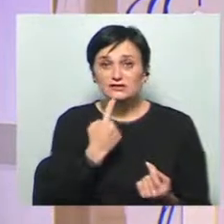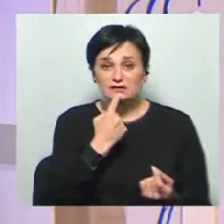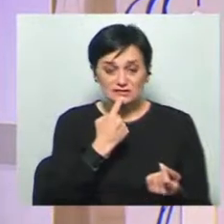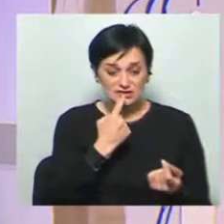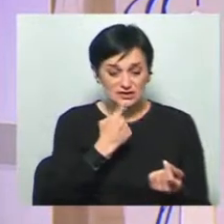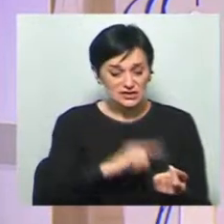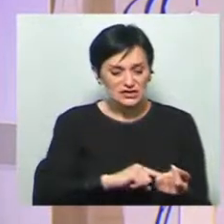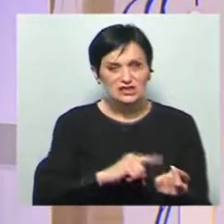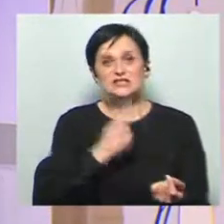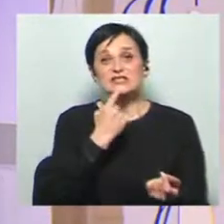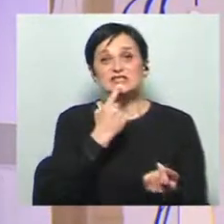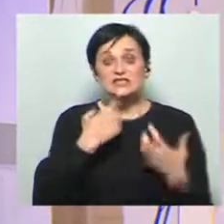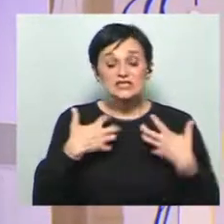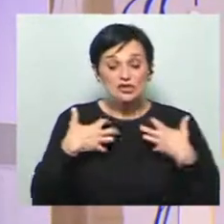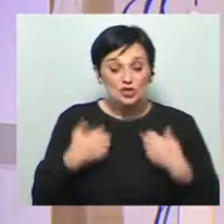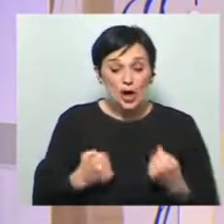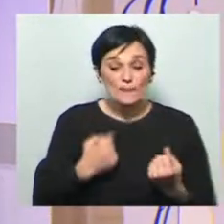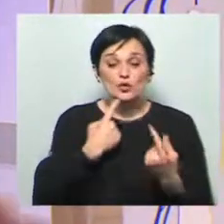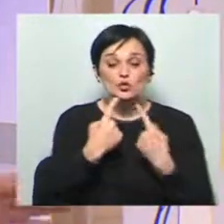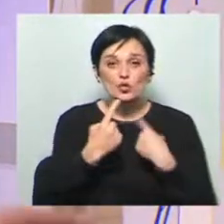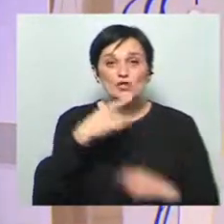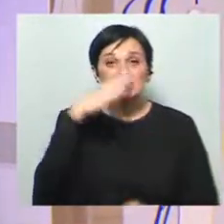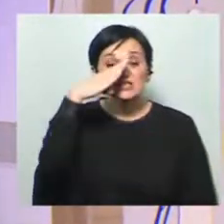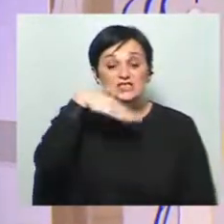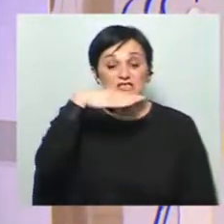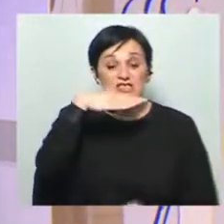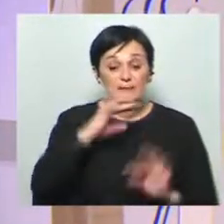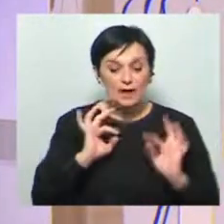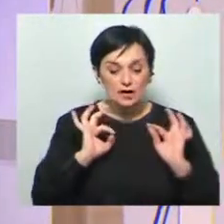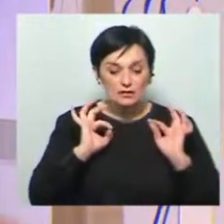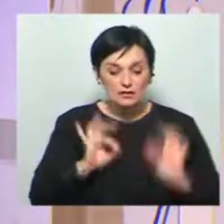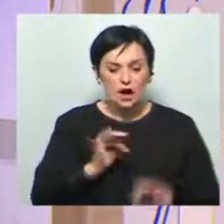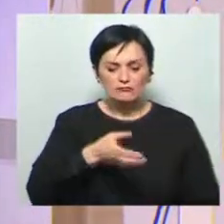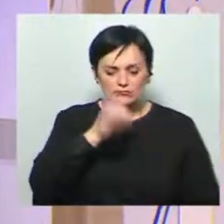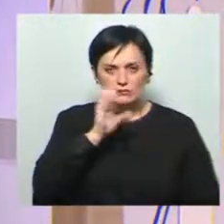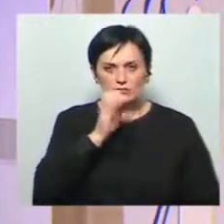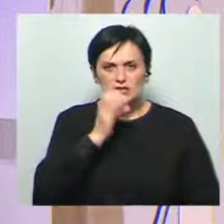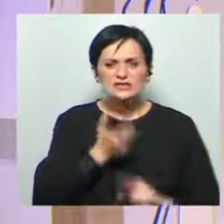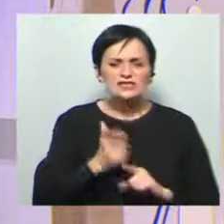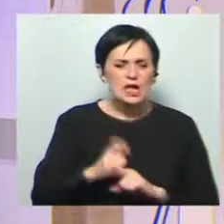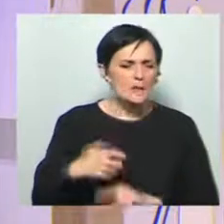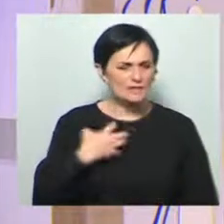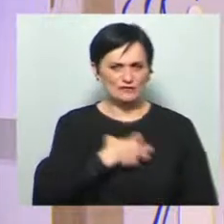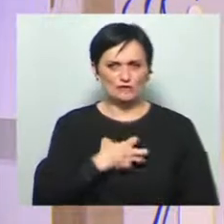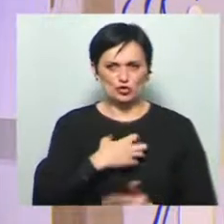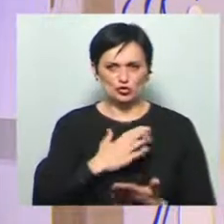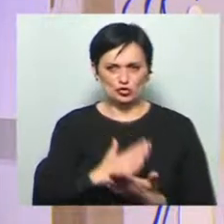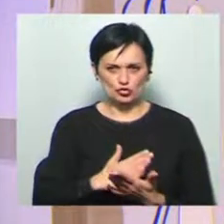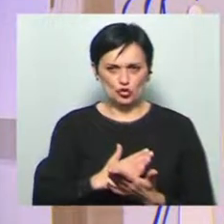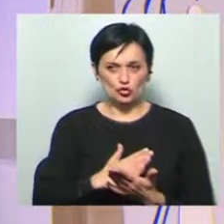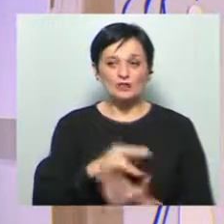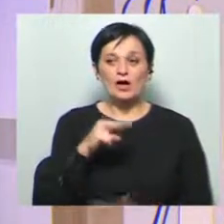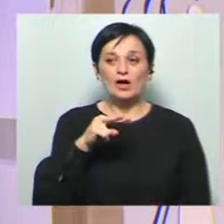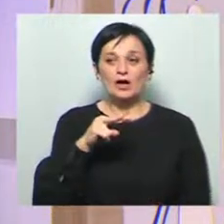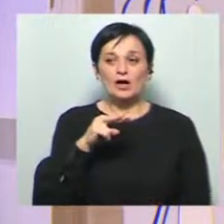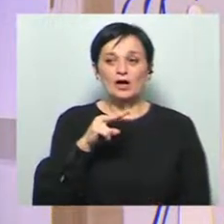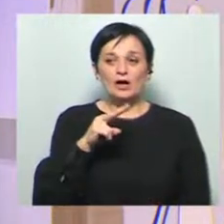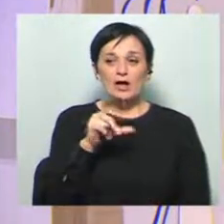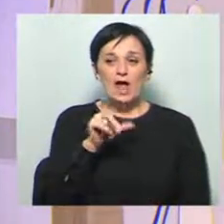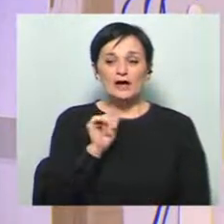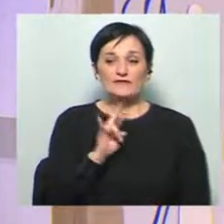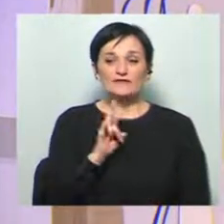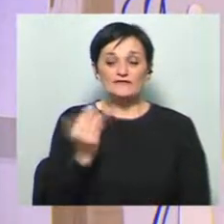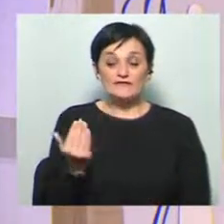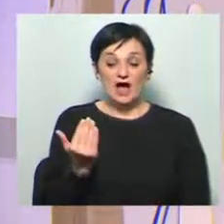ვლაპარაკობთ, სისხლის ჯანმრთელობაზე, რომ ვლაპარაკობთ, წყლის ადეკვატური რაოდენობა არის სასიცოცხლოდ მნიშვნელოვანი. ლევან,